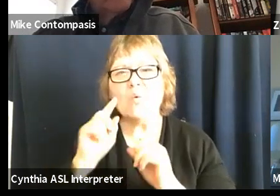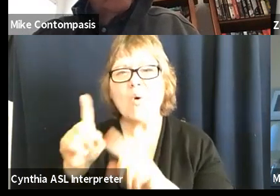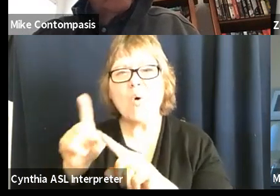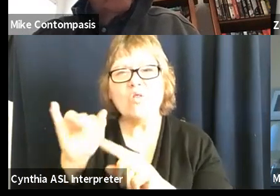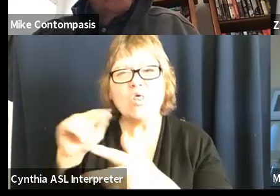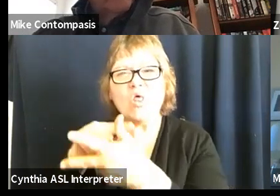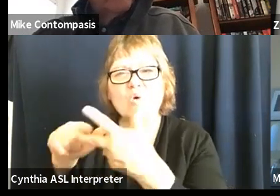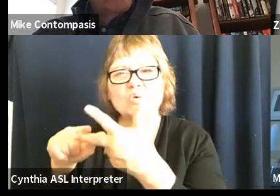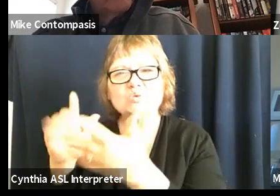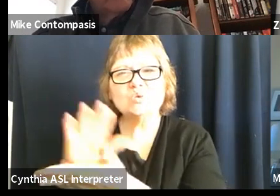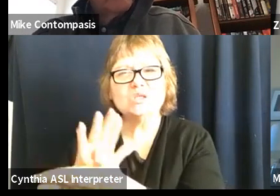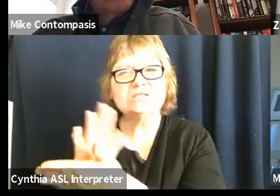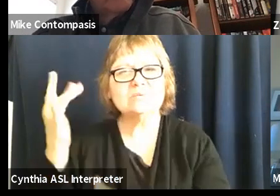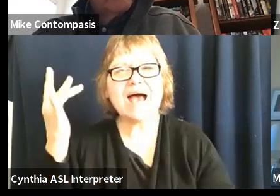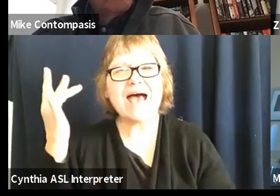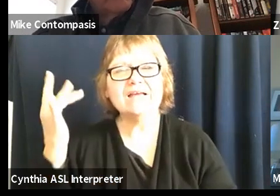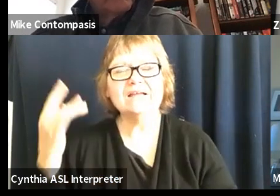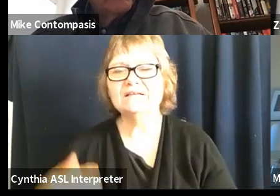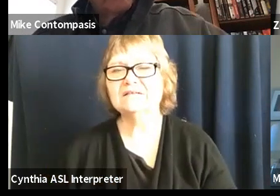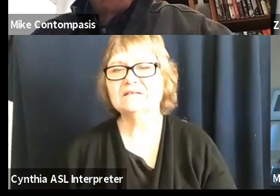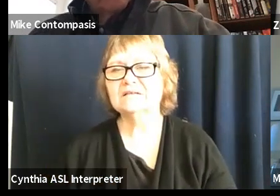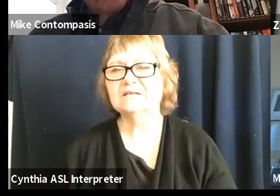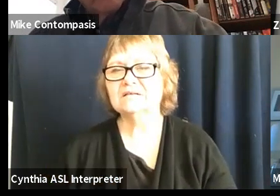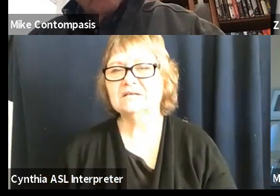schools。 我嘅意见就认为系